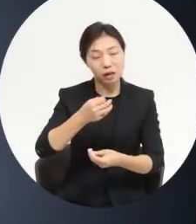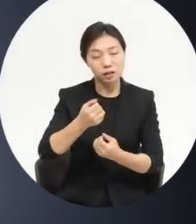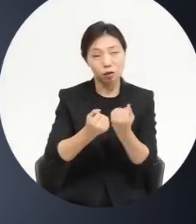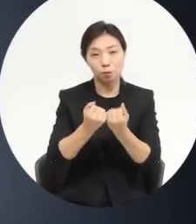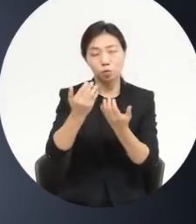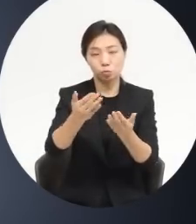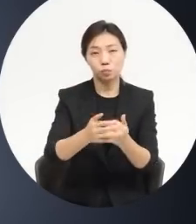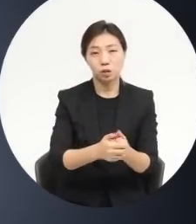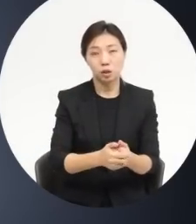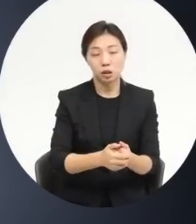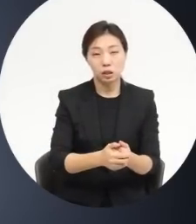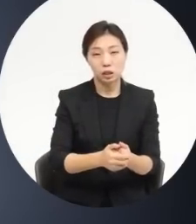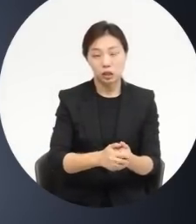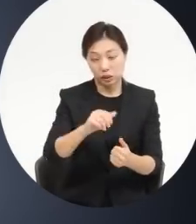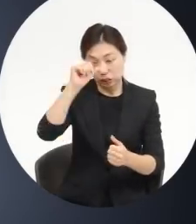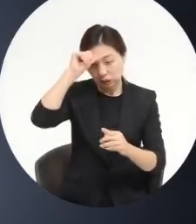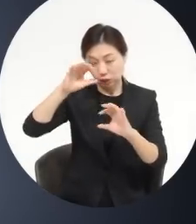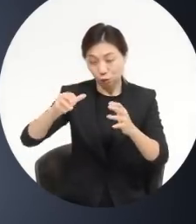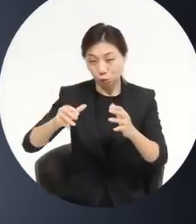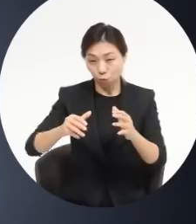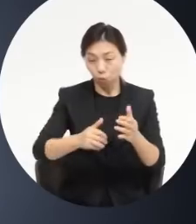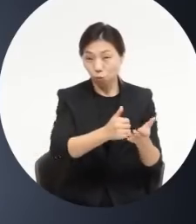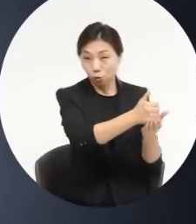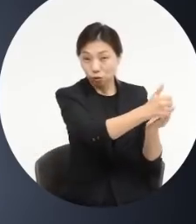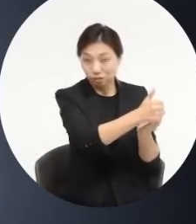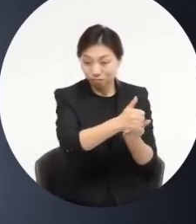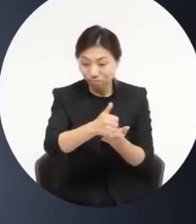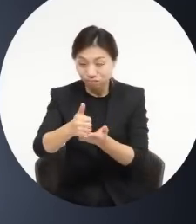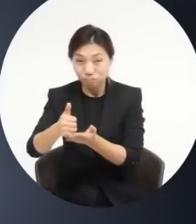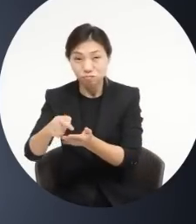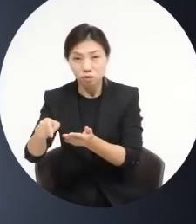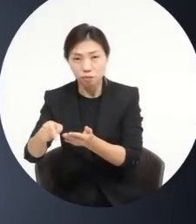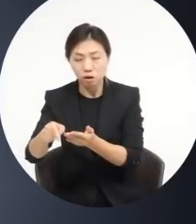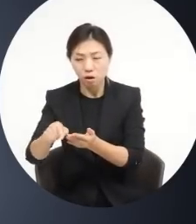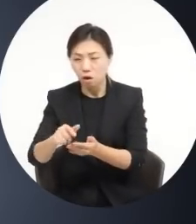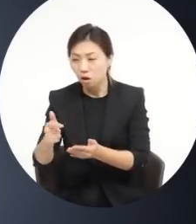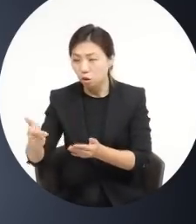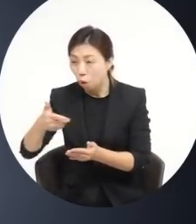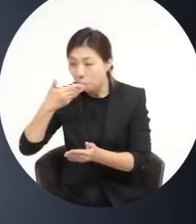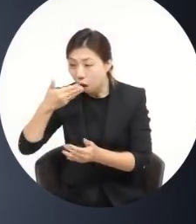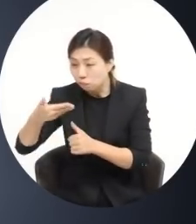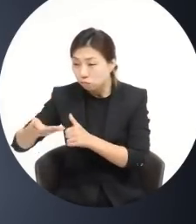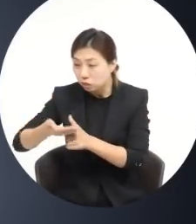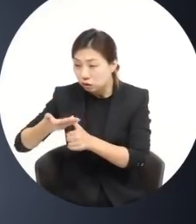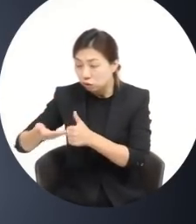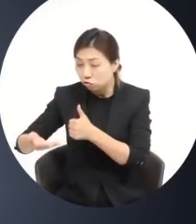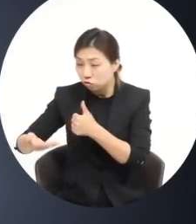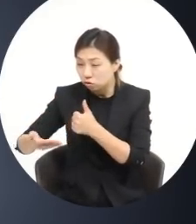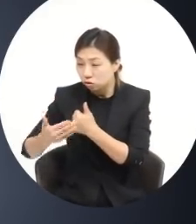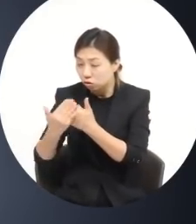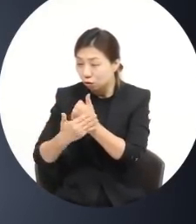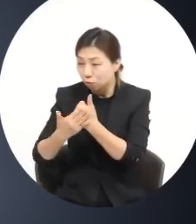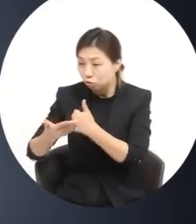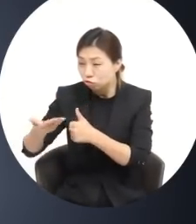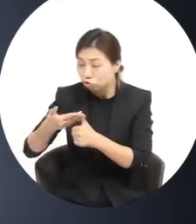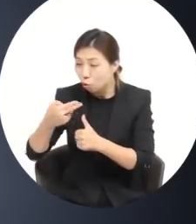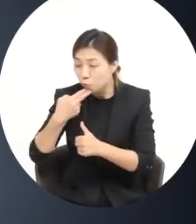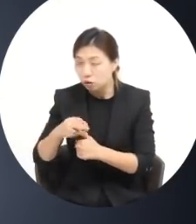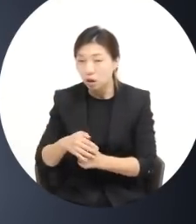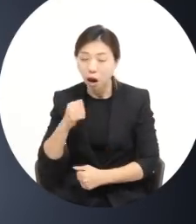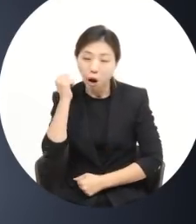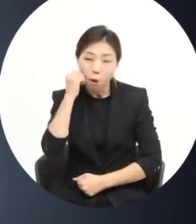저녁 초대를 받아가는데 저녁을 안 주고 과자를 주고 과일을 줘요. 2시간을 기다려도 안 줘요.